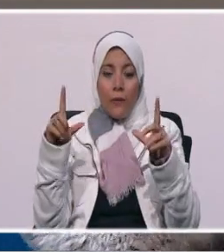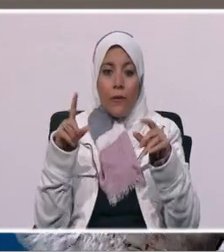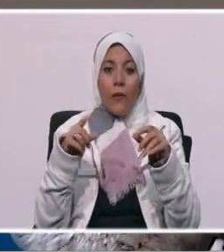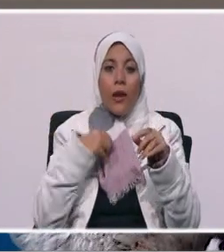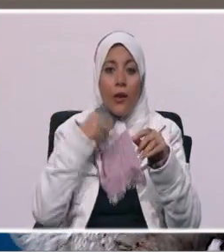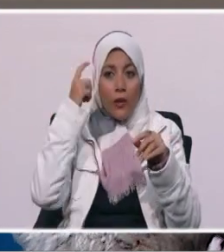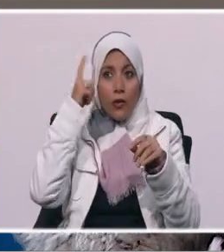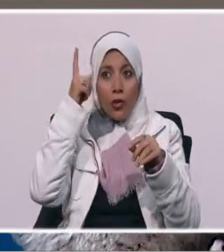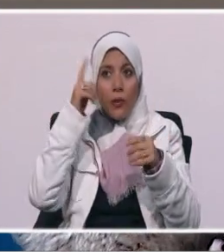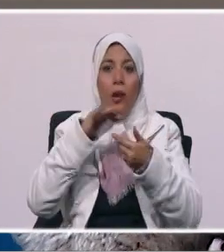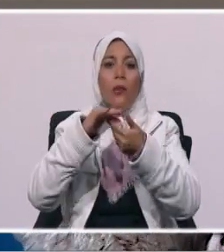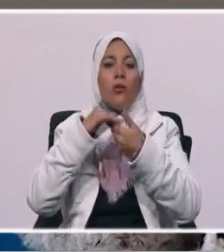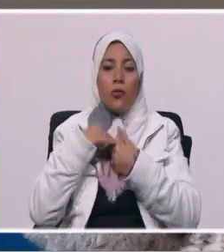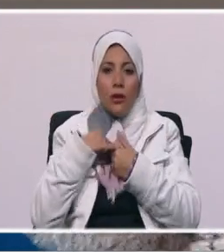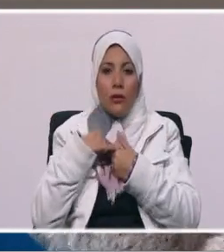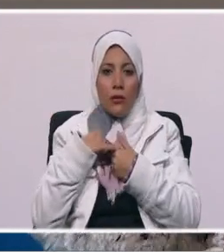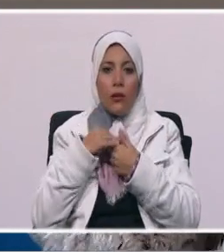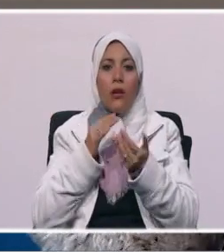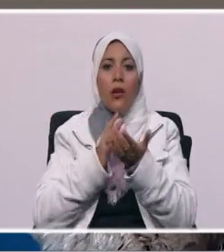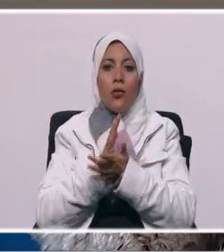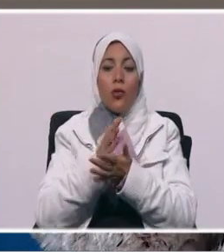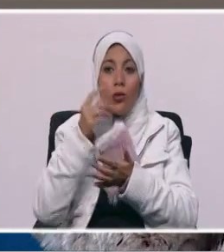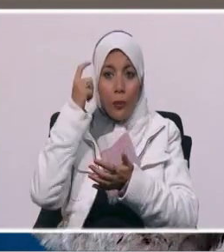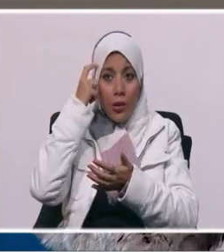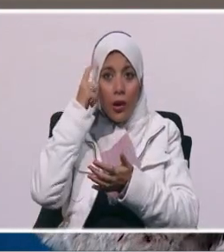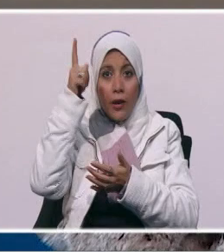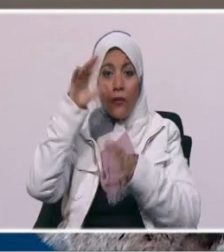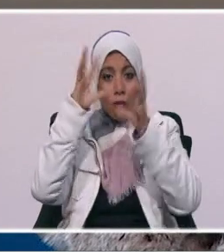مش هيسيبني لأنه في حاجات هو عارفها،